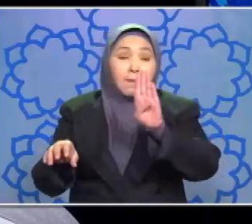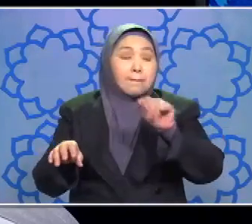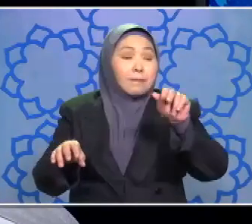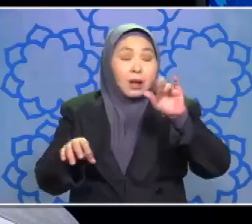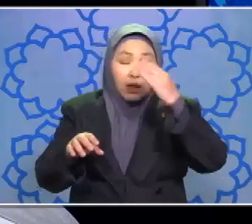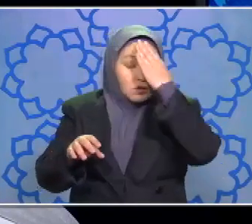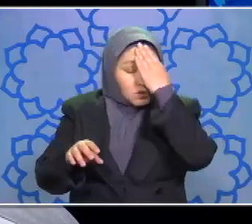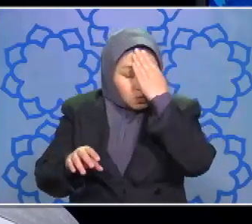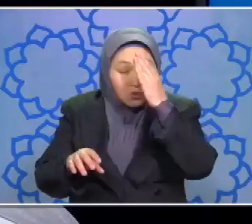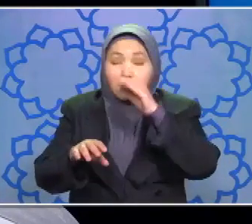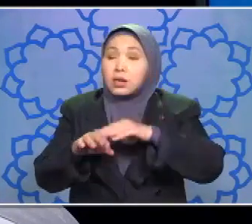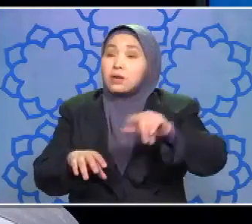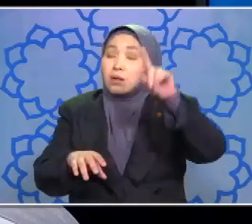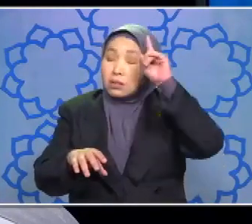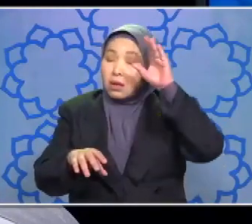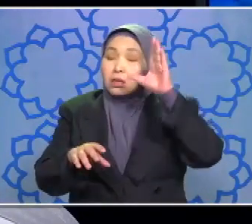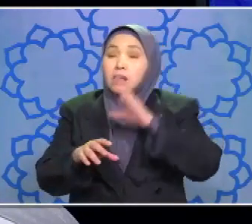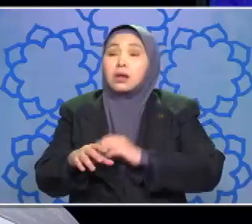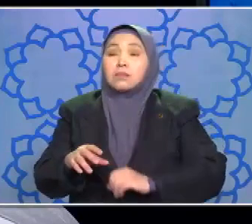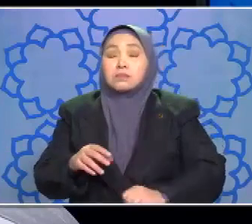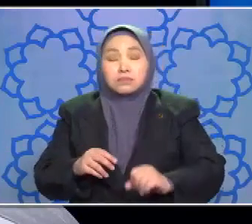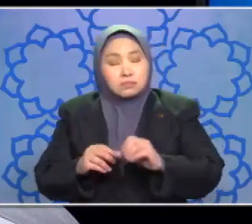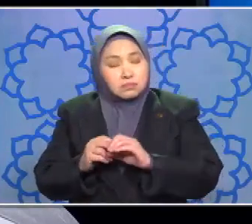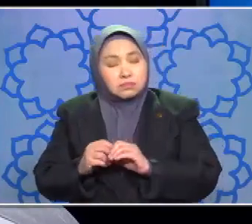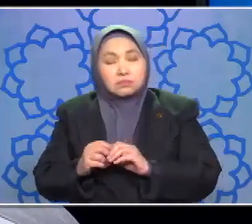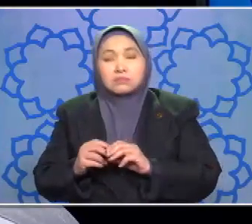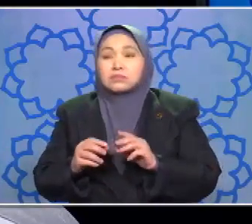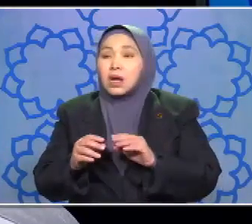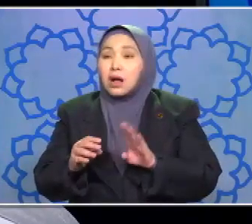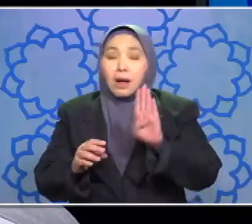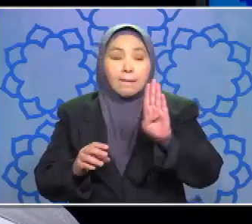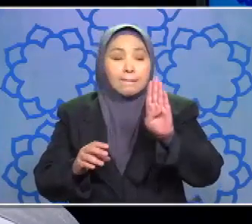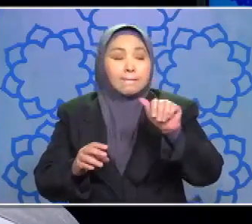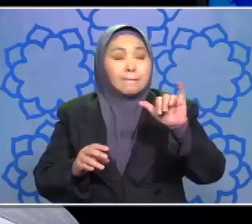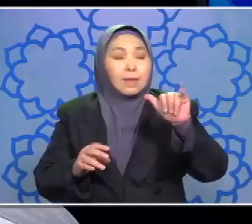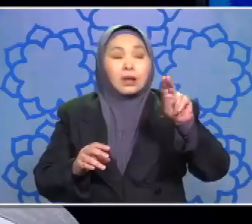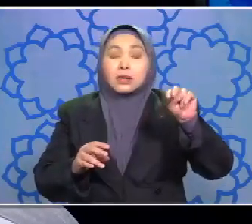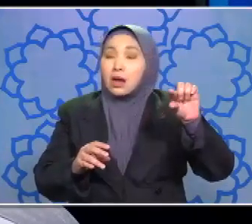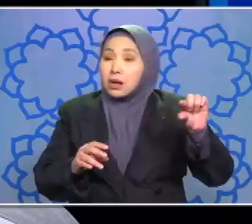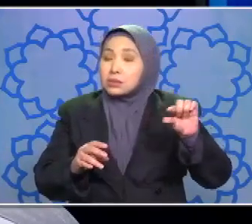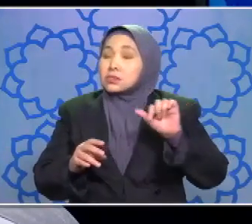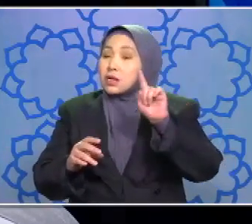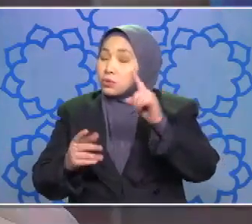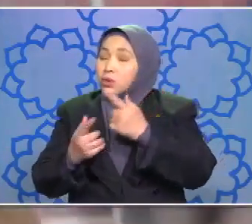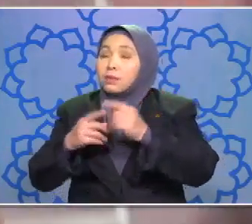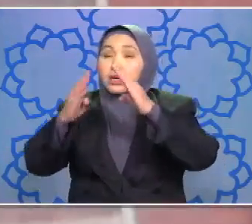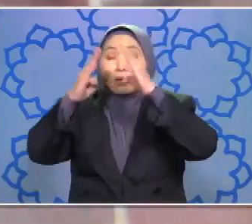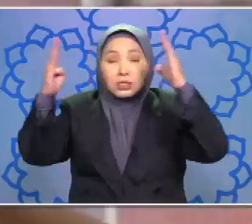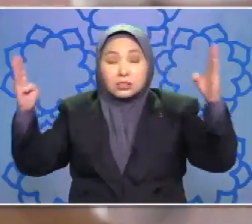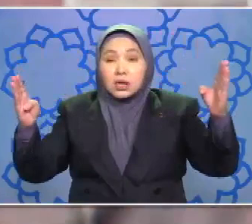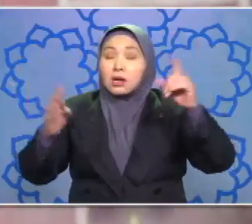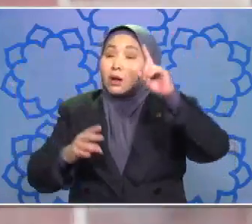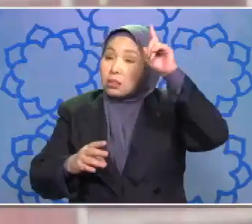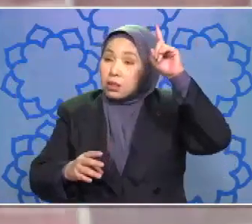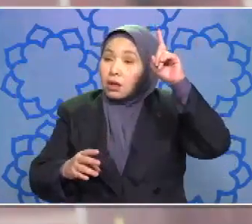keadaan sujud kepada Allah, dan mereka bersikap rendah hati. Bayang-bayang, Ustaz. Yes, Ustaz. satu daripada kebesaran Allah Subhanahu Wa